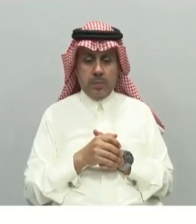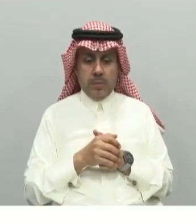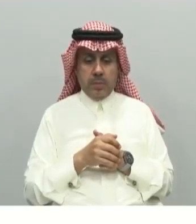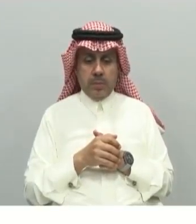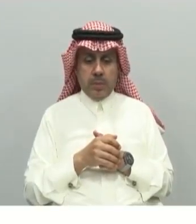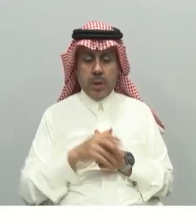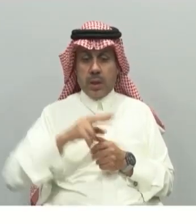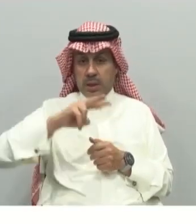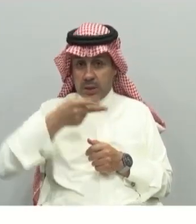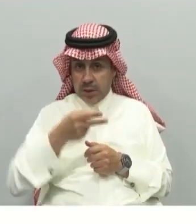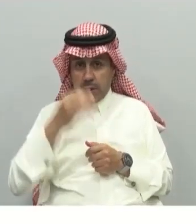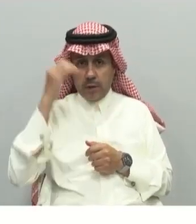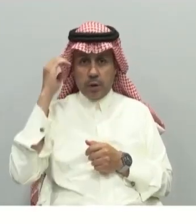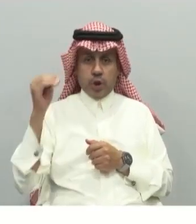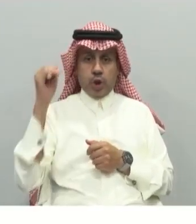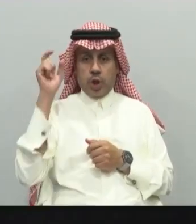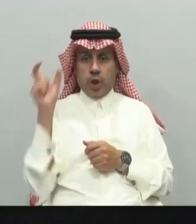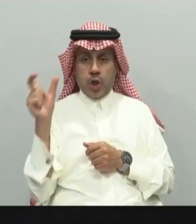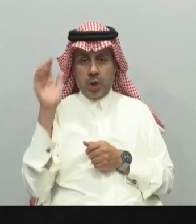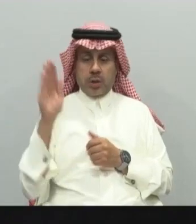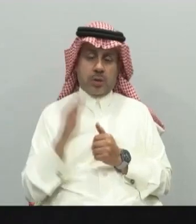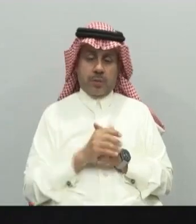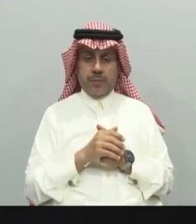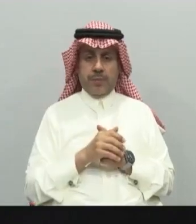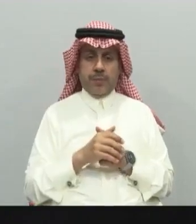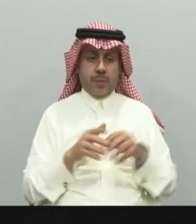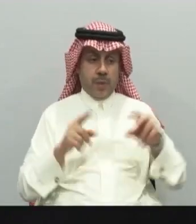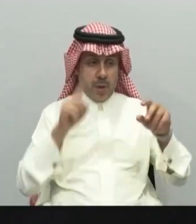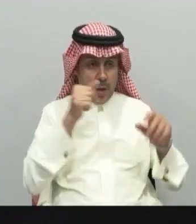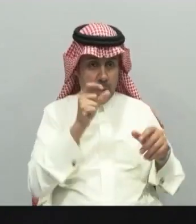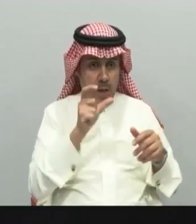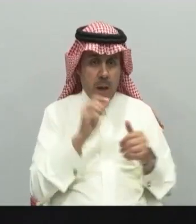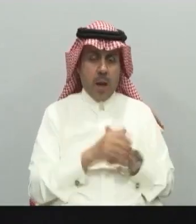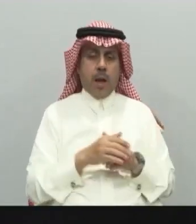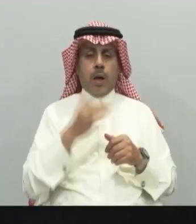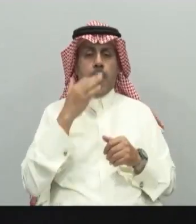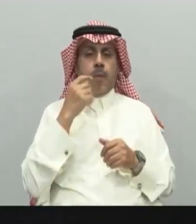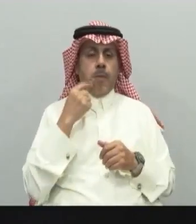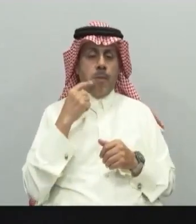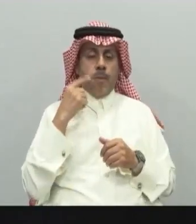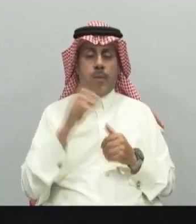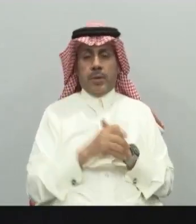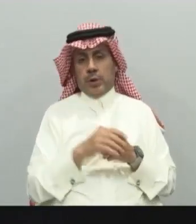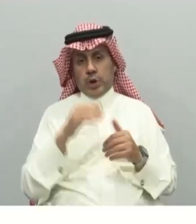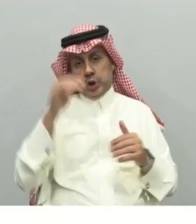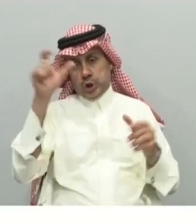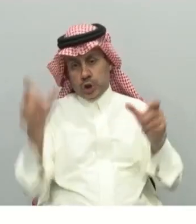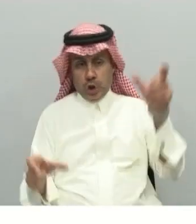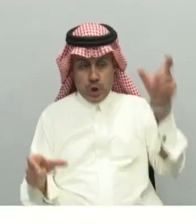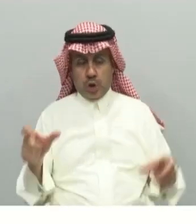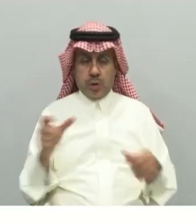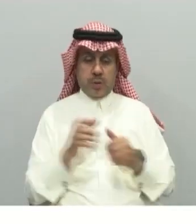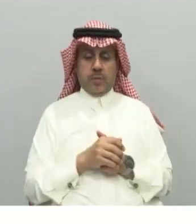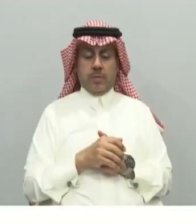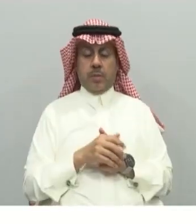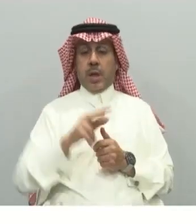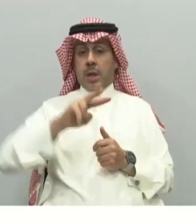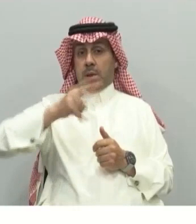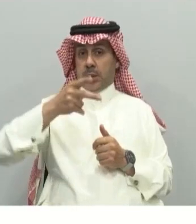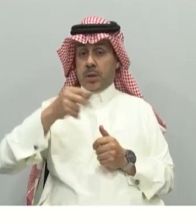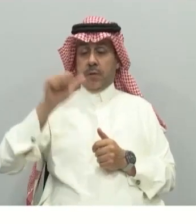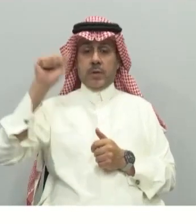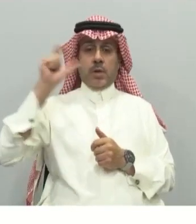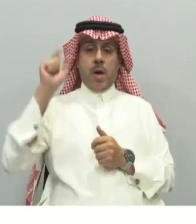الاختلاف الجنس فالريال السعودي جنس والريال اليمني جنس والدليل فاذا اختلفت هذه